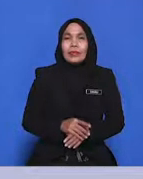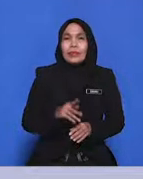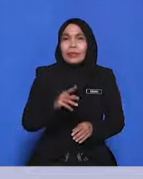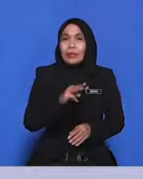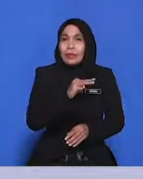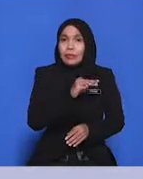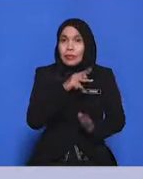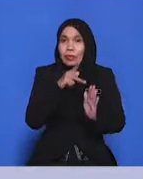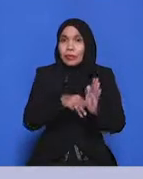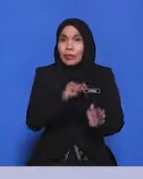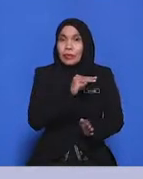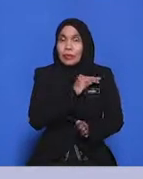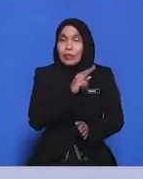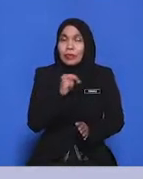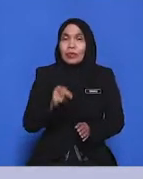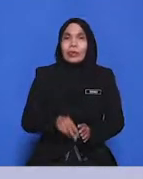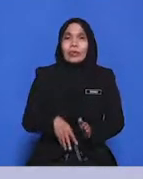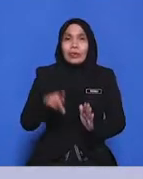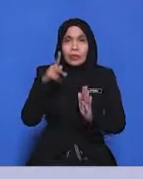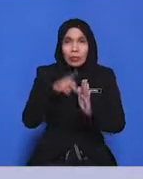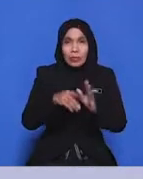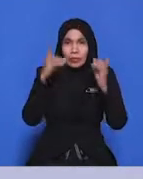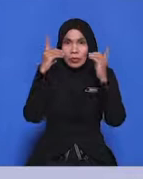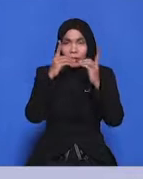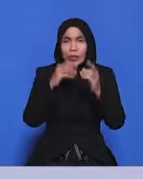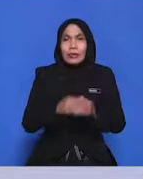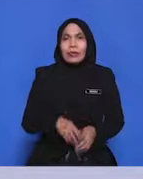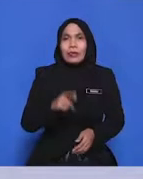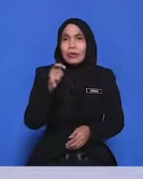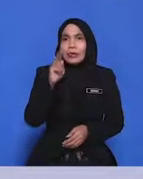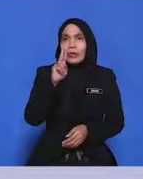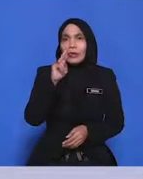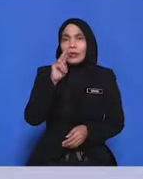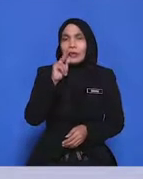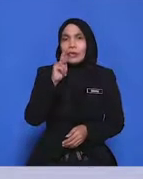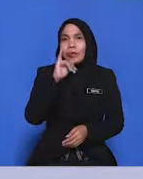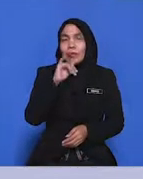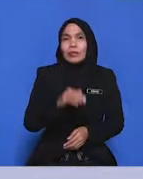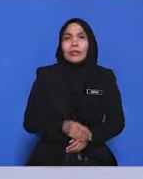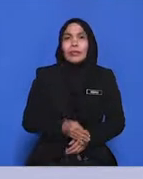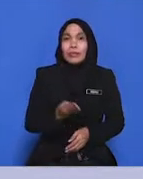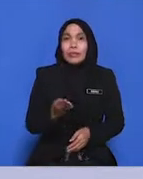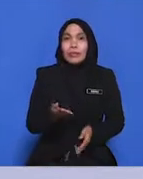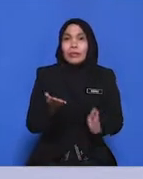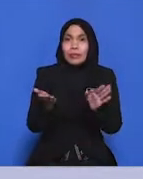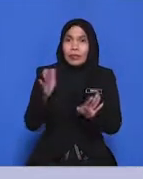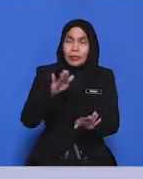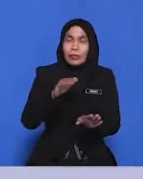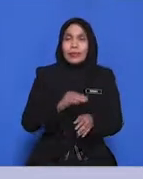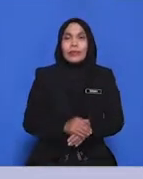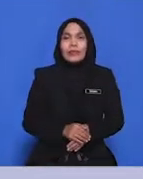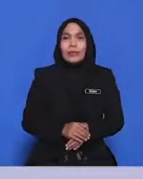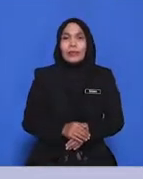Turki. Beliau meninggal dunia pada 5 Syawal 1314 Hijrah